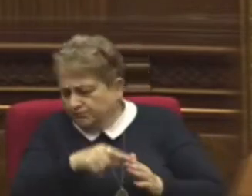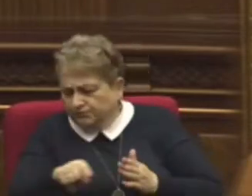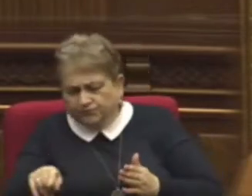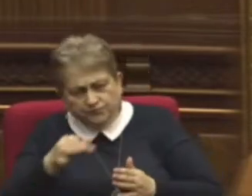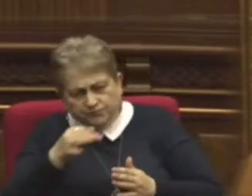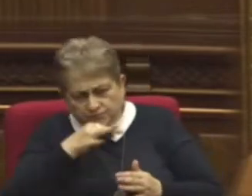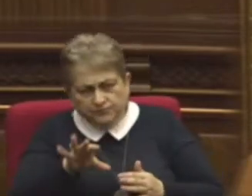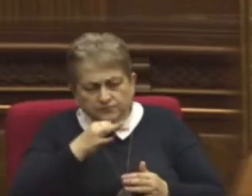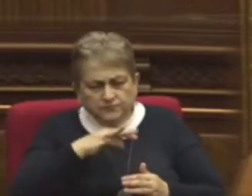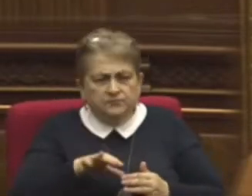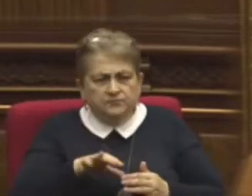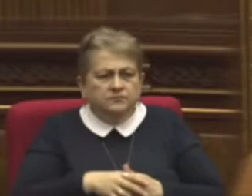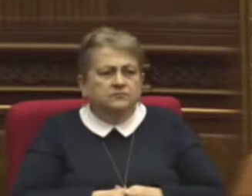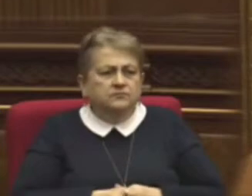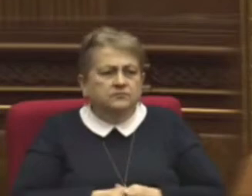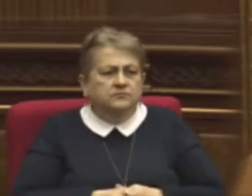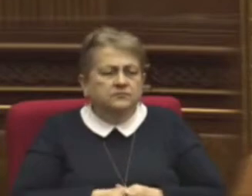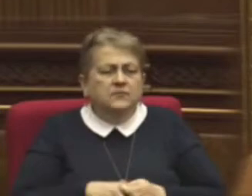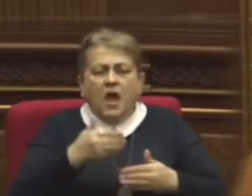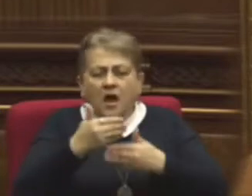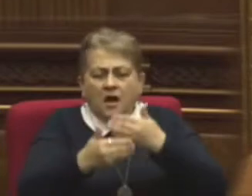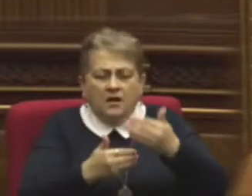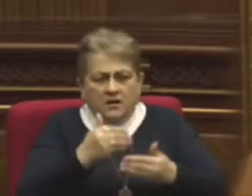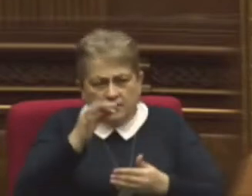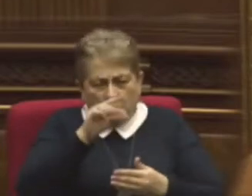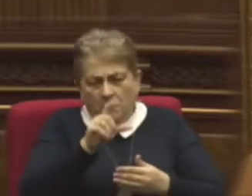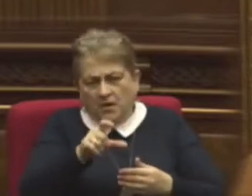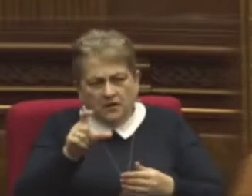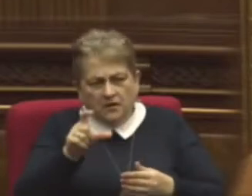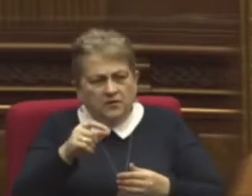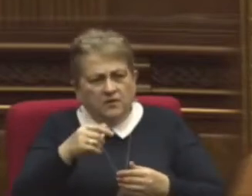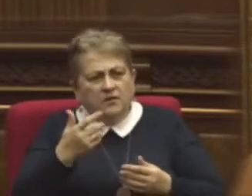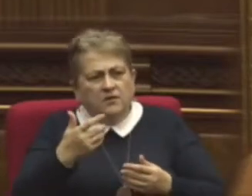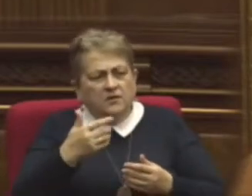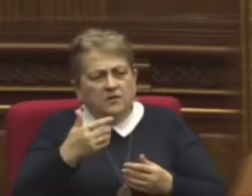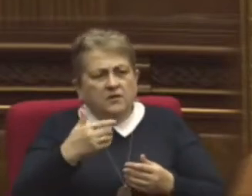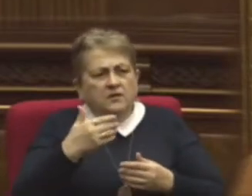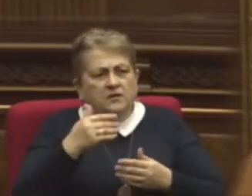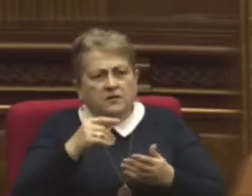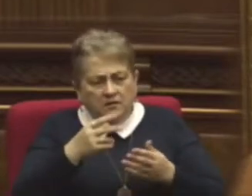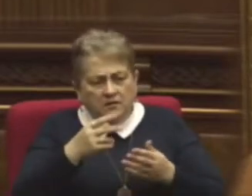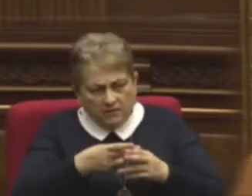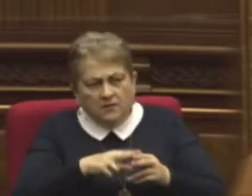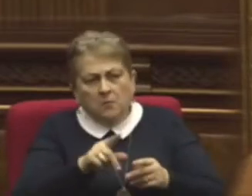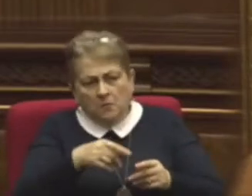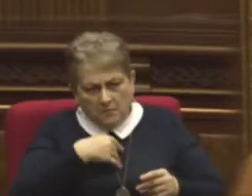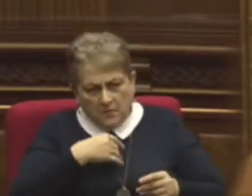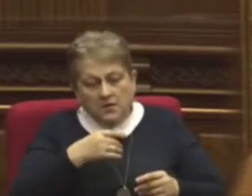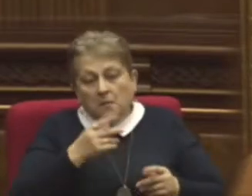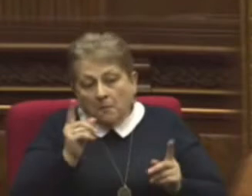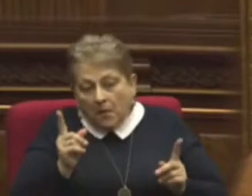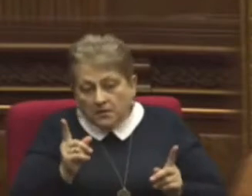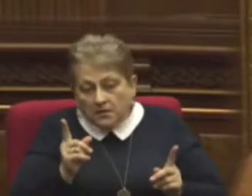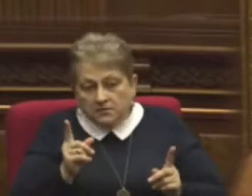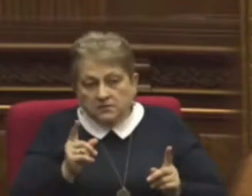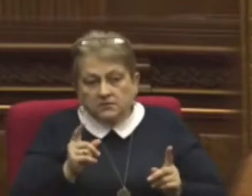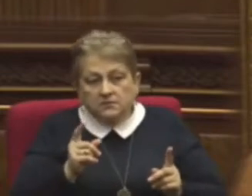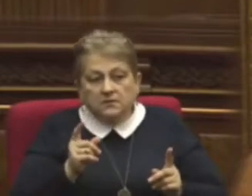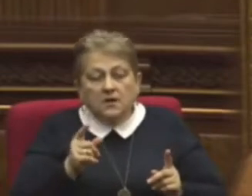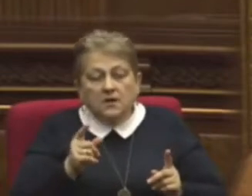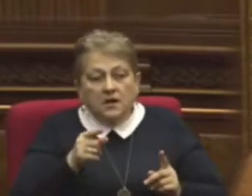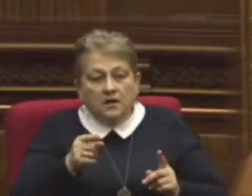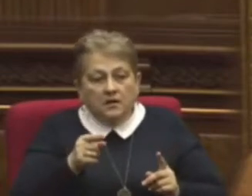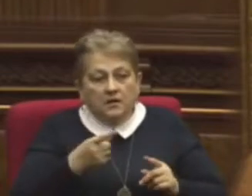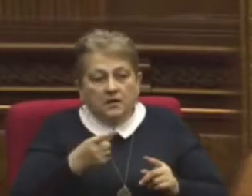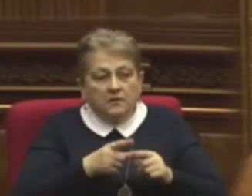մենք մեր առաջ գնացած մարդկանց հետևից կարող քարով խփենք գցենք, այդ դա էլ մեզ մոտ կա, բայց